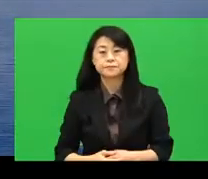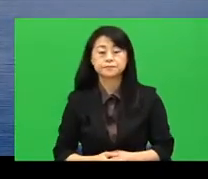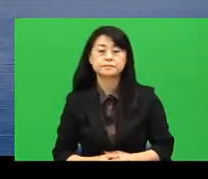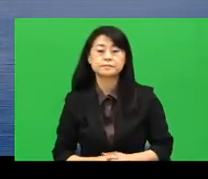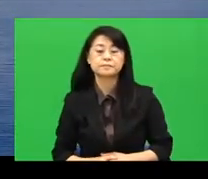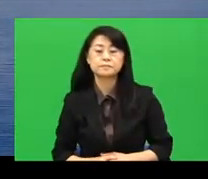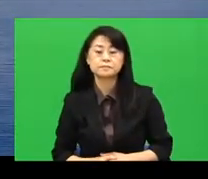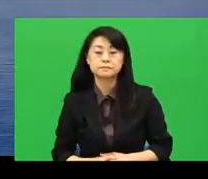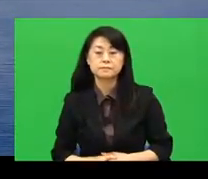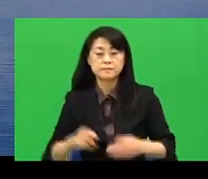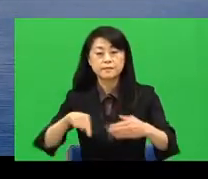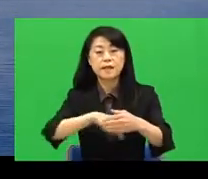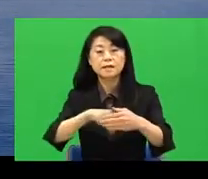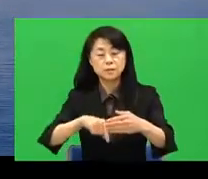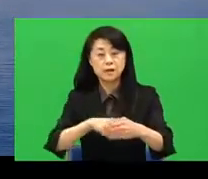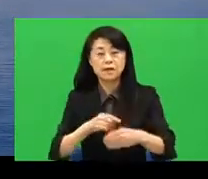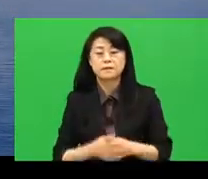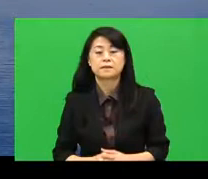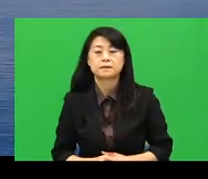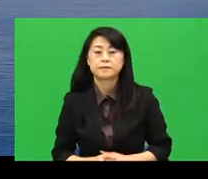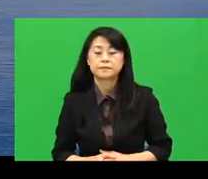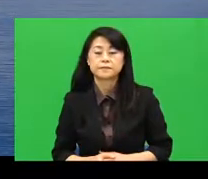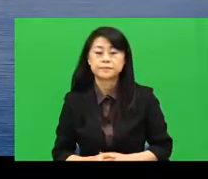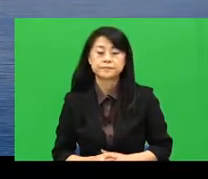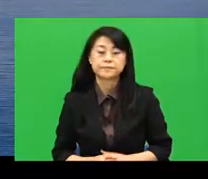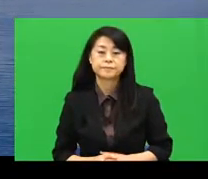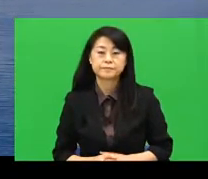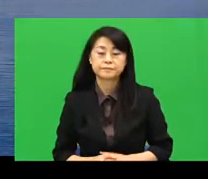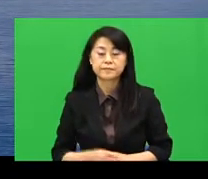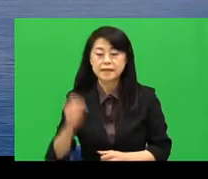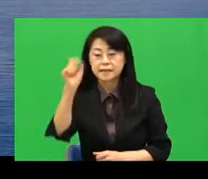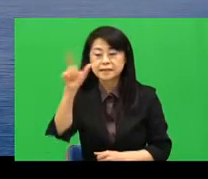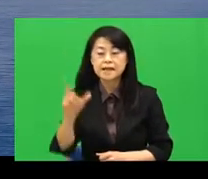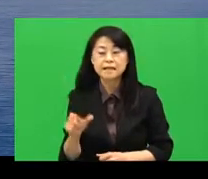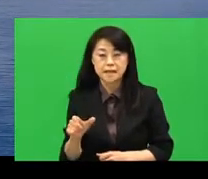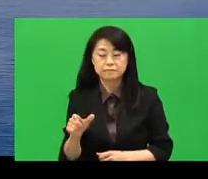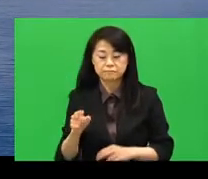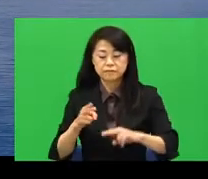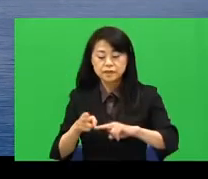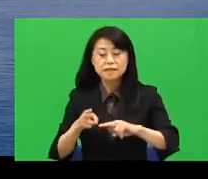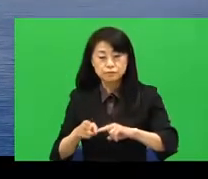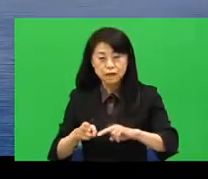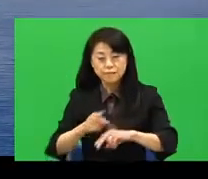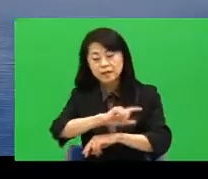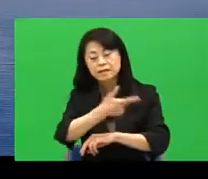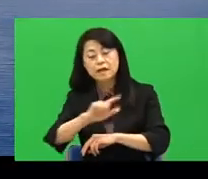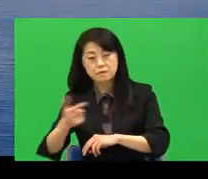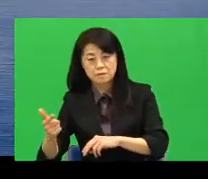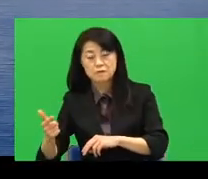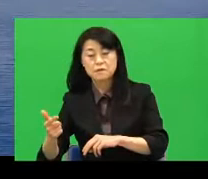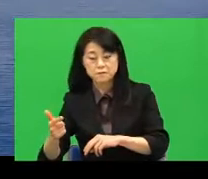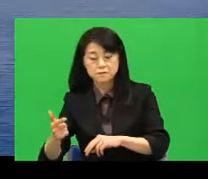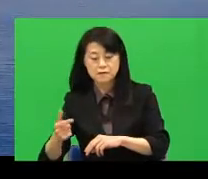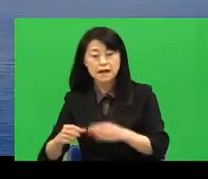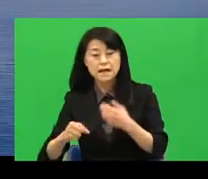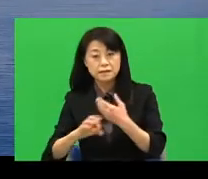。内容はここにある通りですけれども、イタリアンレストラン等による、例え